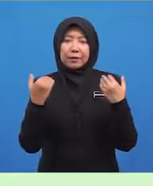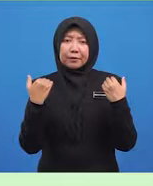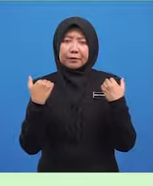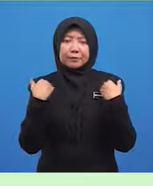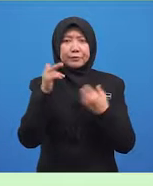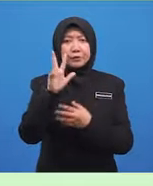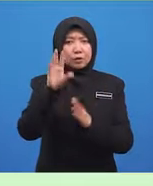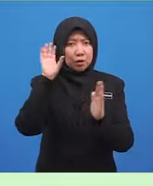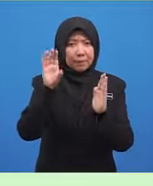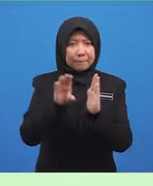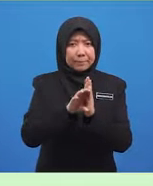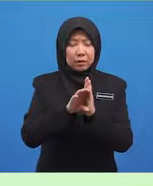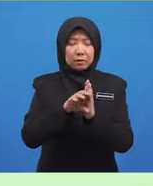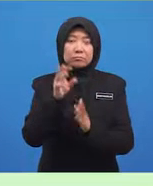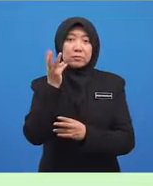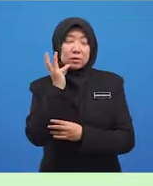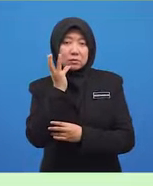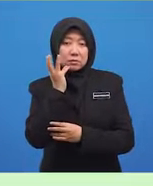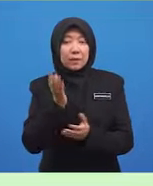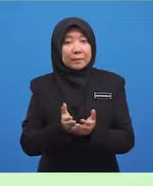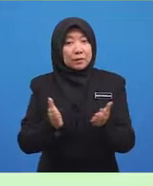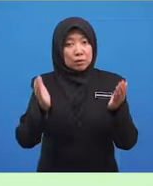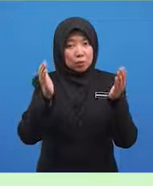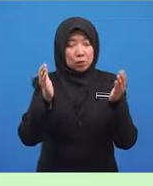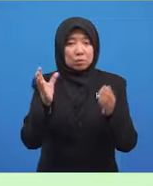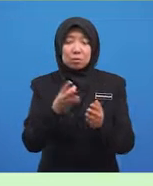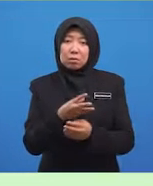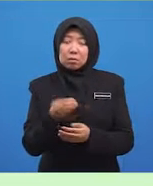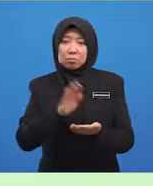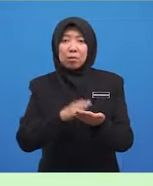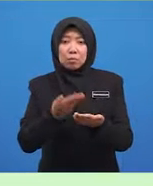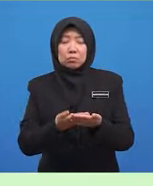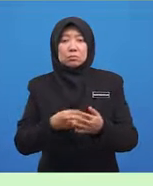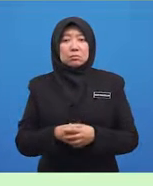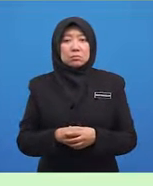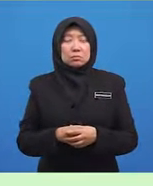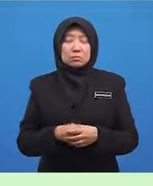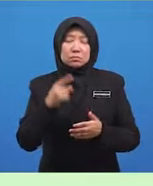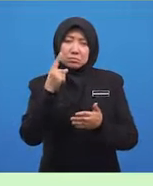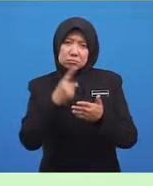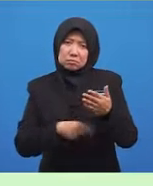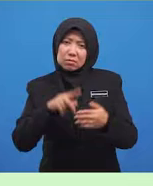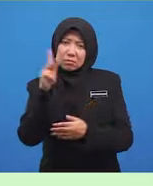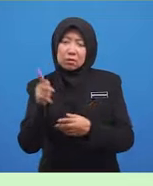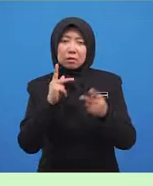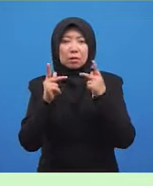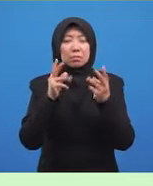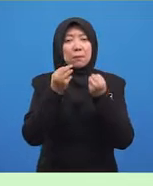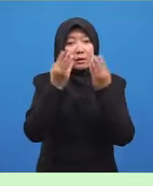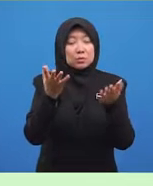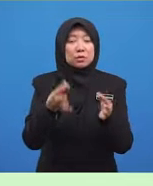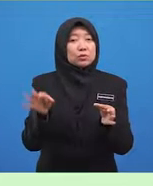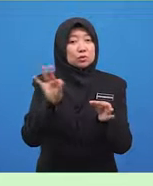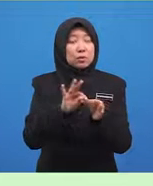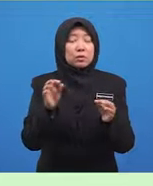gambar iaitu nasi, periuk dan dapur. Apakah kata majmuk yang sesuai